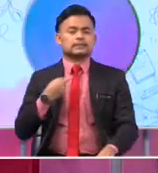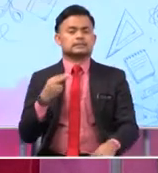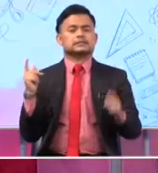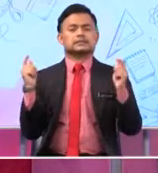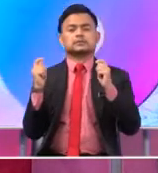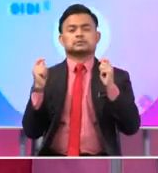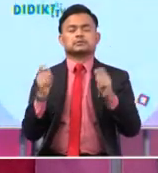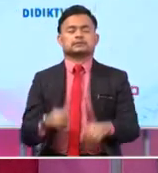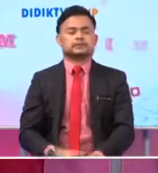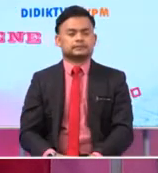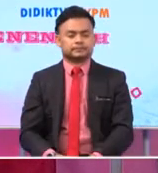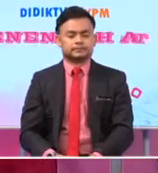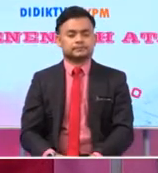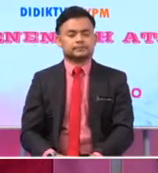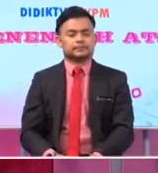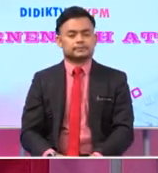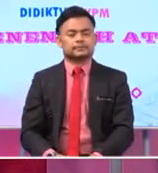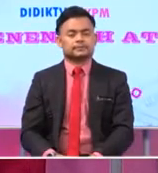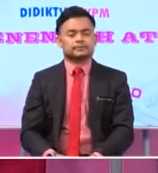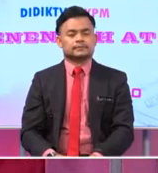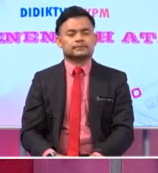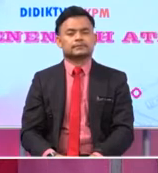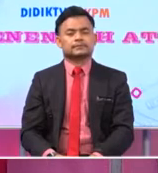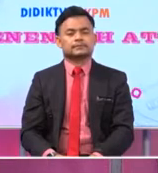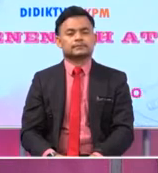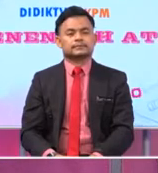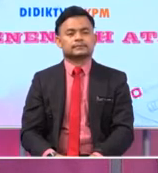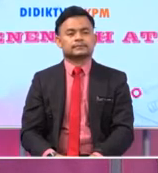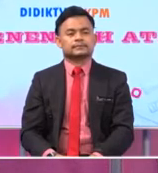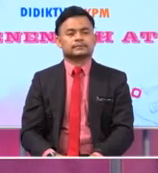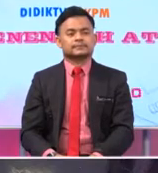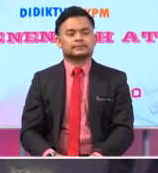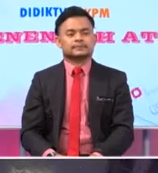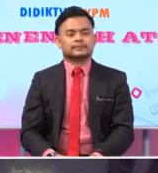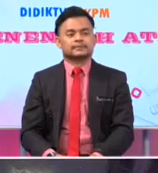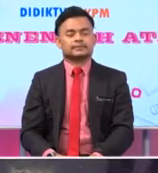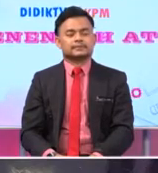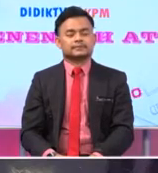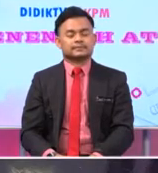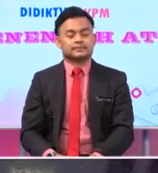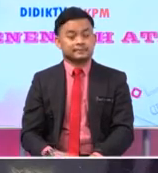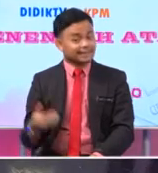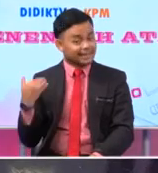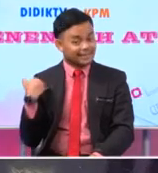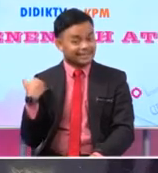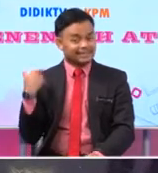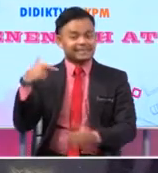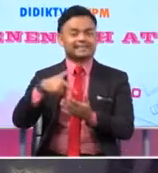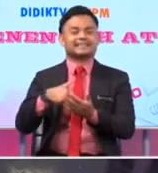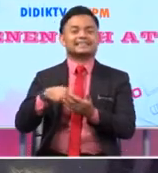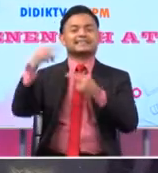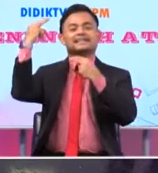ciri-ciri biasa badan tabah dalam menghadapi cabaran Oke Betul jadi chegou ada lagi hadiah untuk Mira